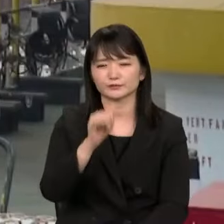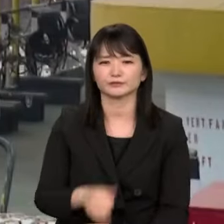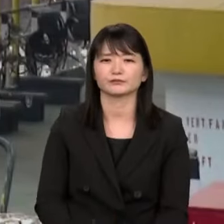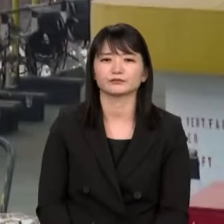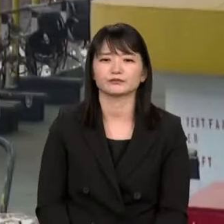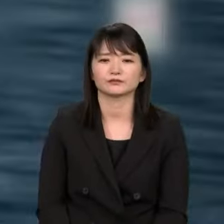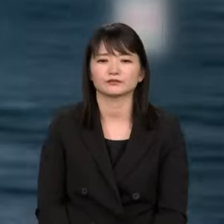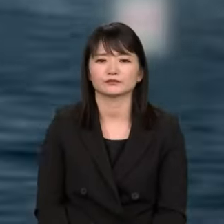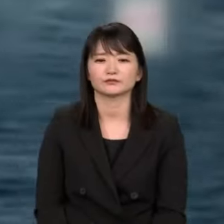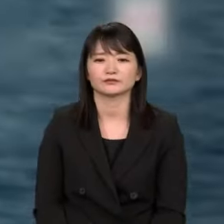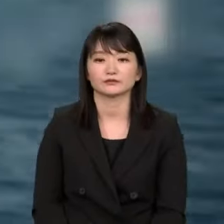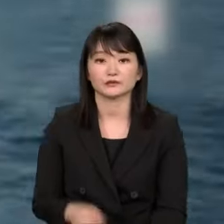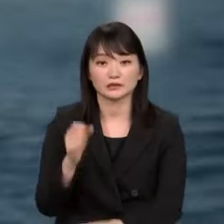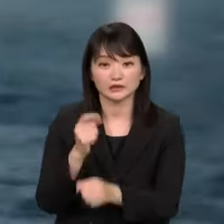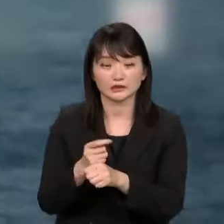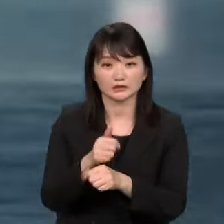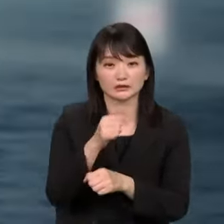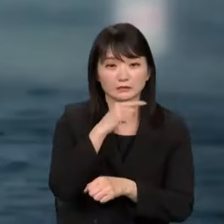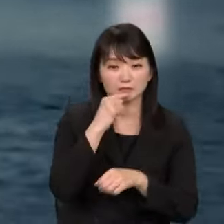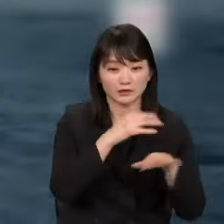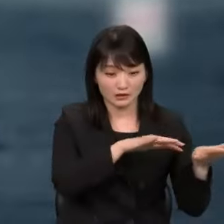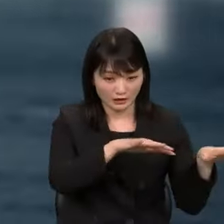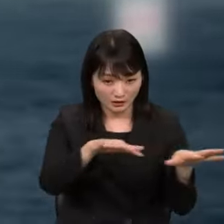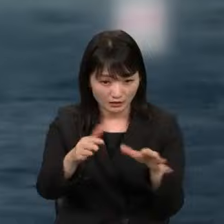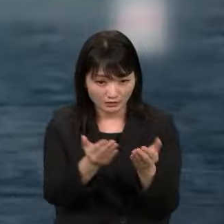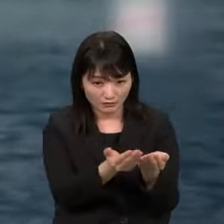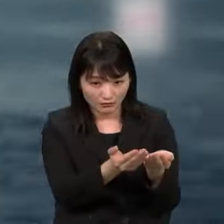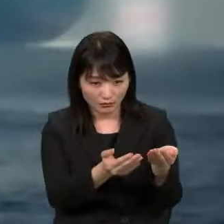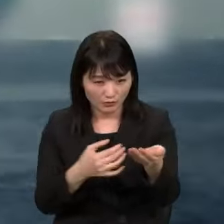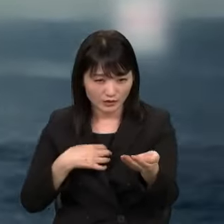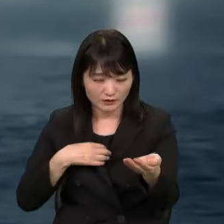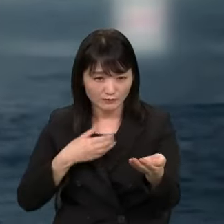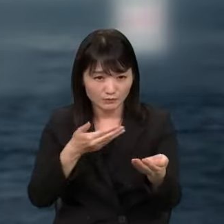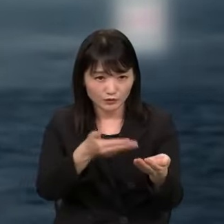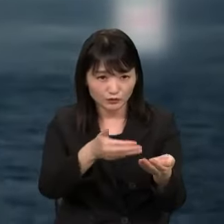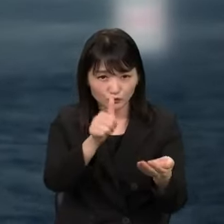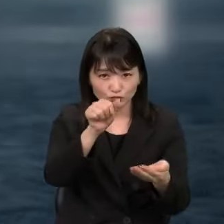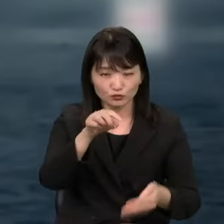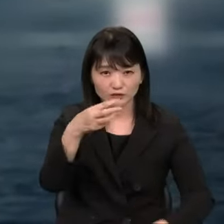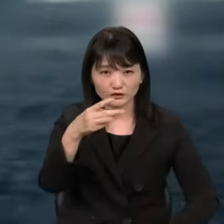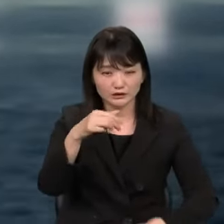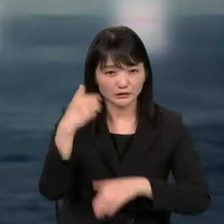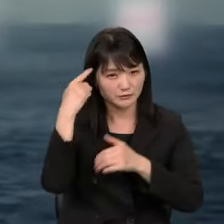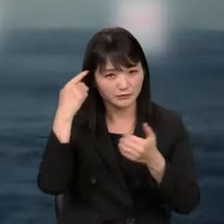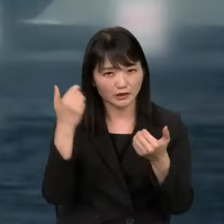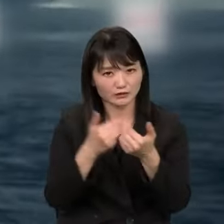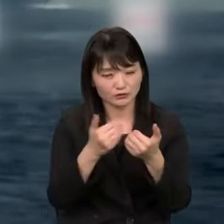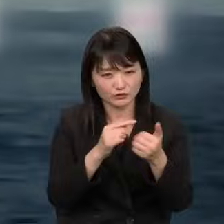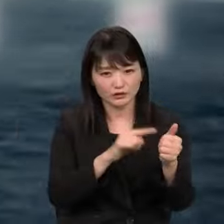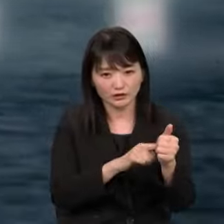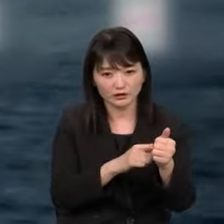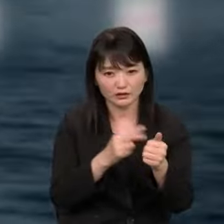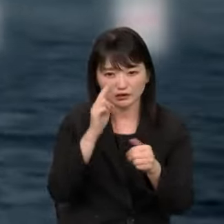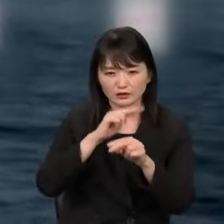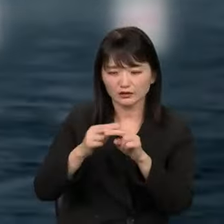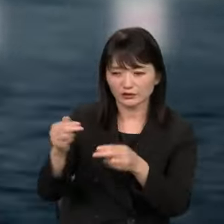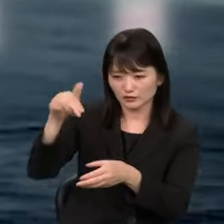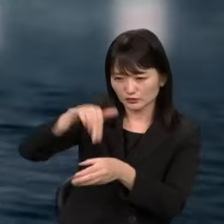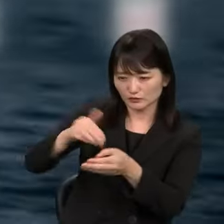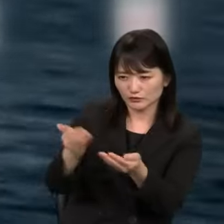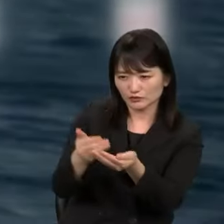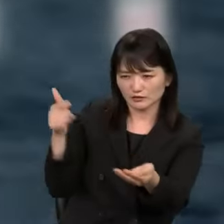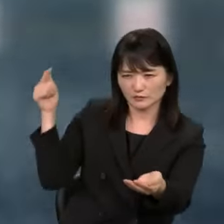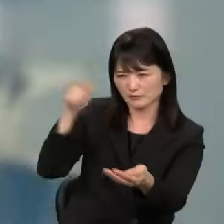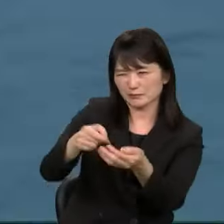뒤따랐습니다 이미 홍해에서 상선을 위협해온 후티 방구는 보란듯이 유조선을 공격하는 영상을